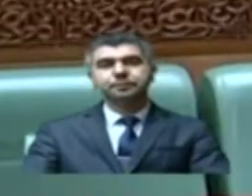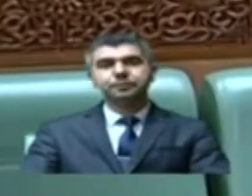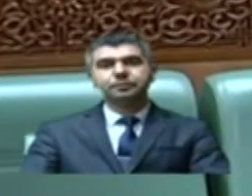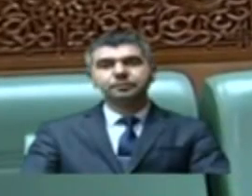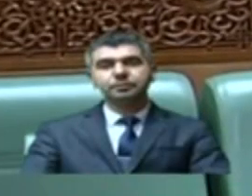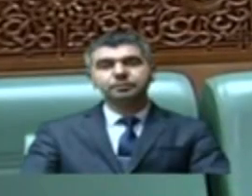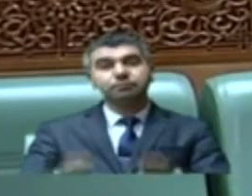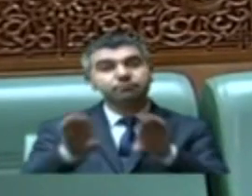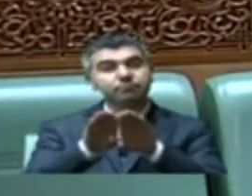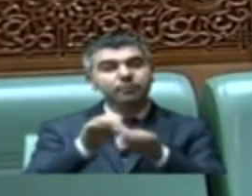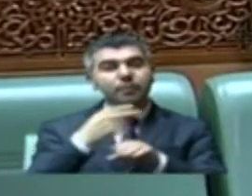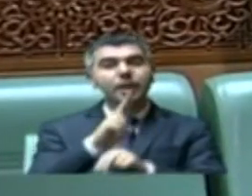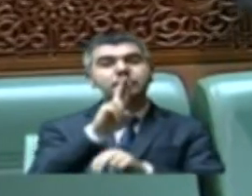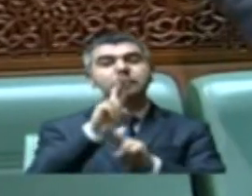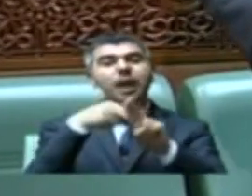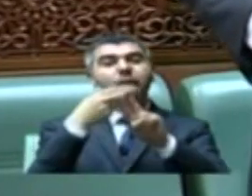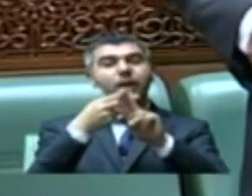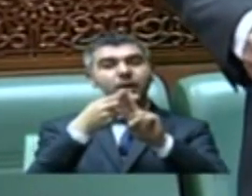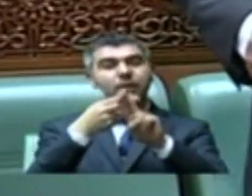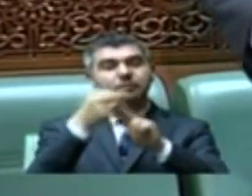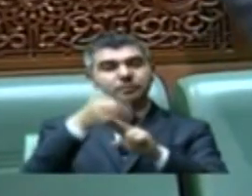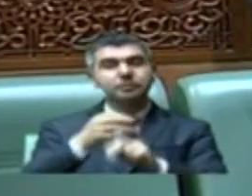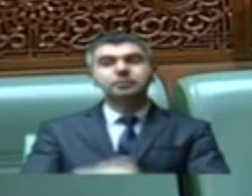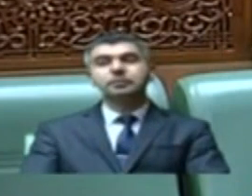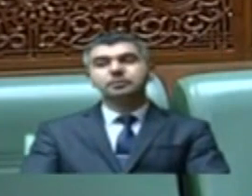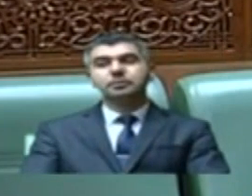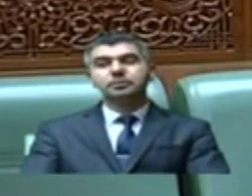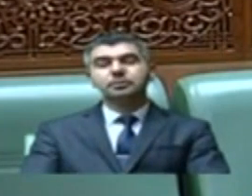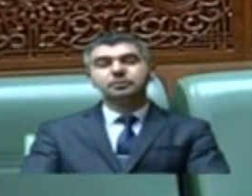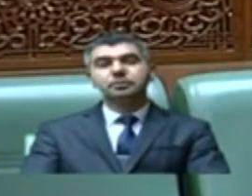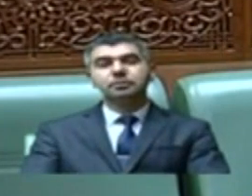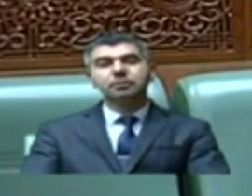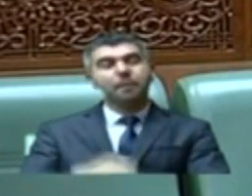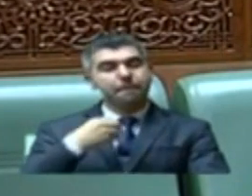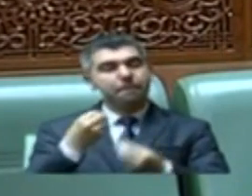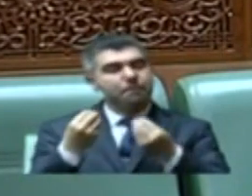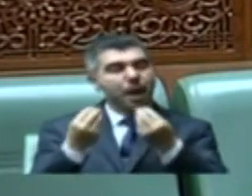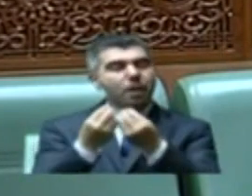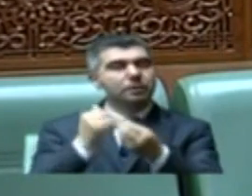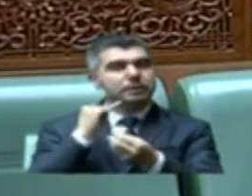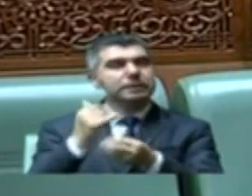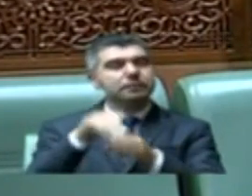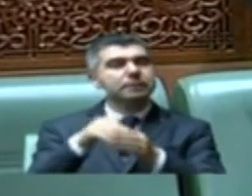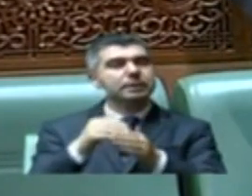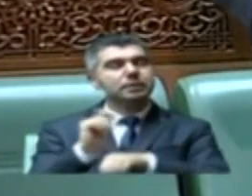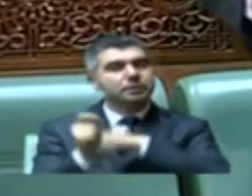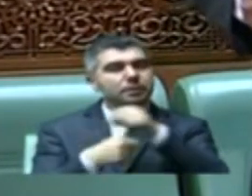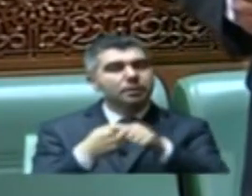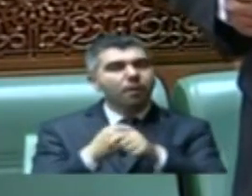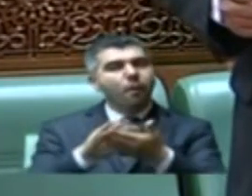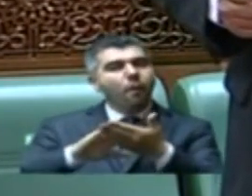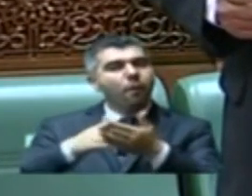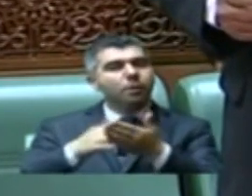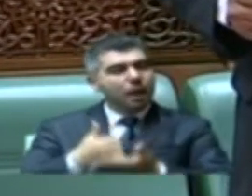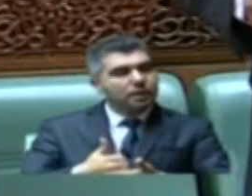تفاعلا مع جوابكم القيم السيد الوزير المحترم، نؤكد في الفريق الحركي دعمنا لكل مبادرة